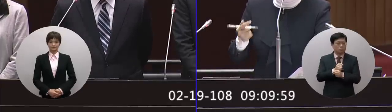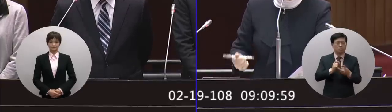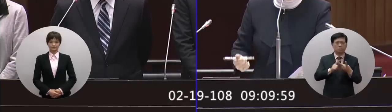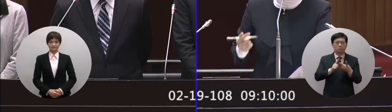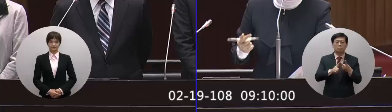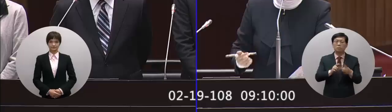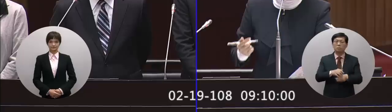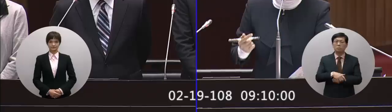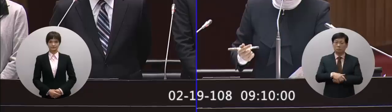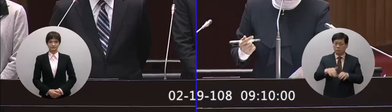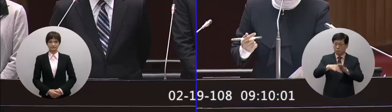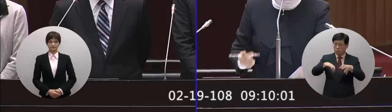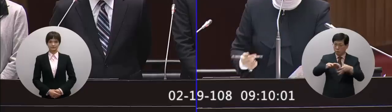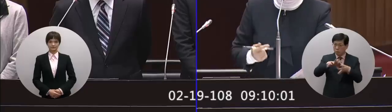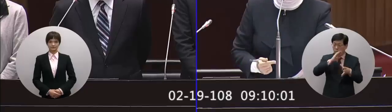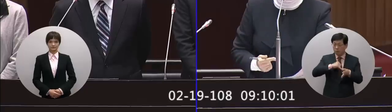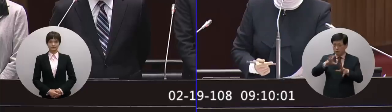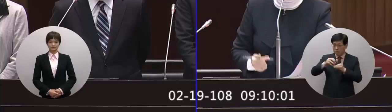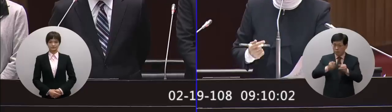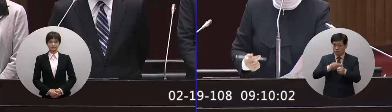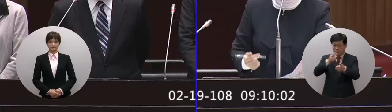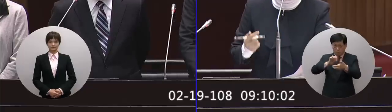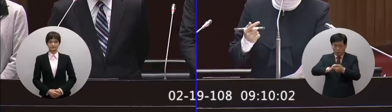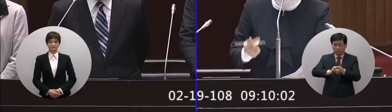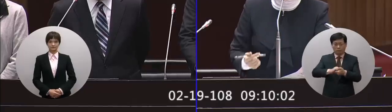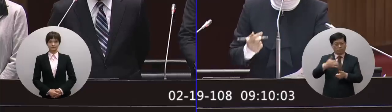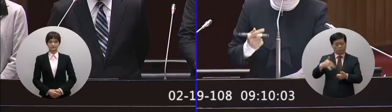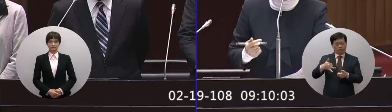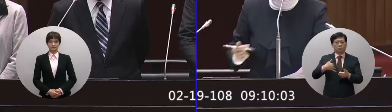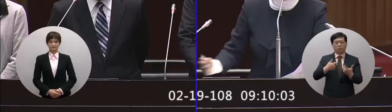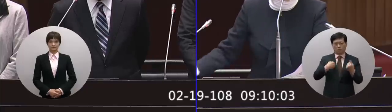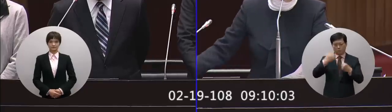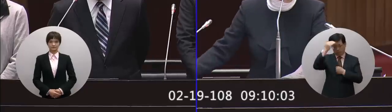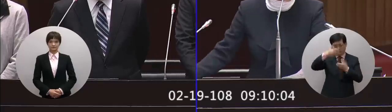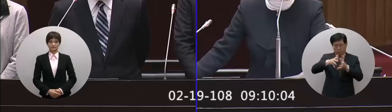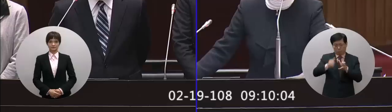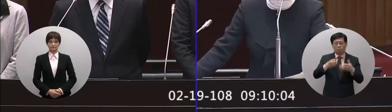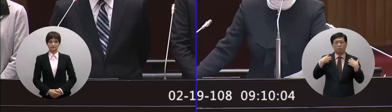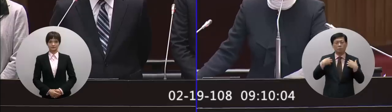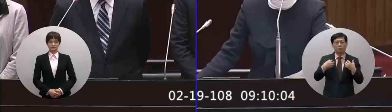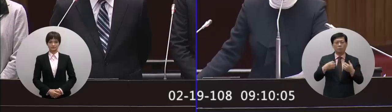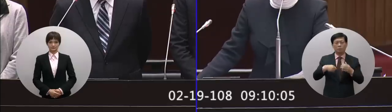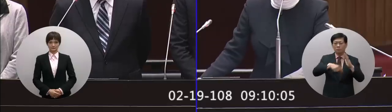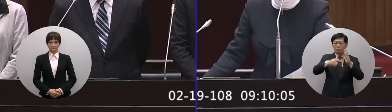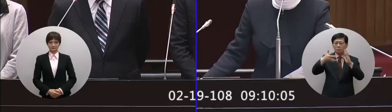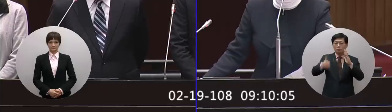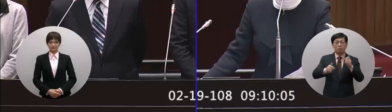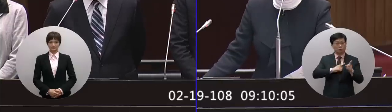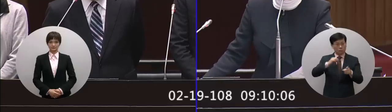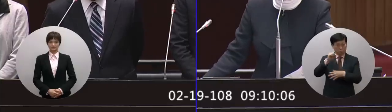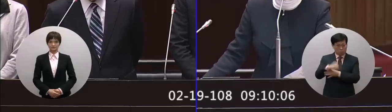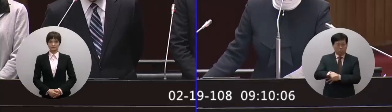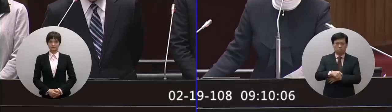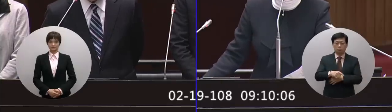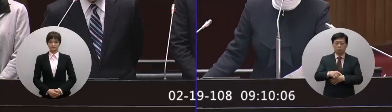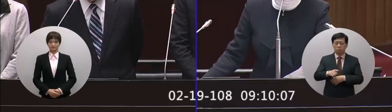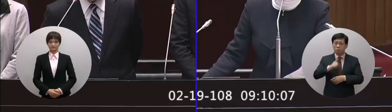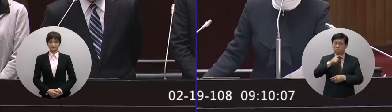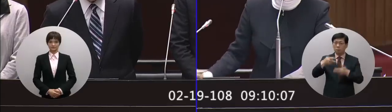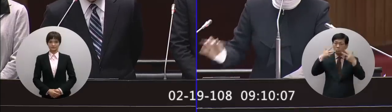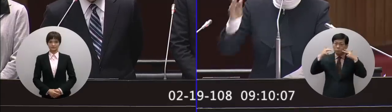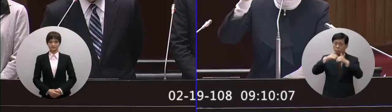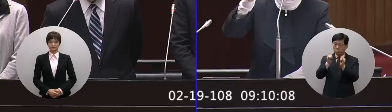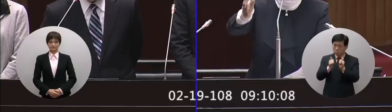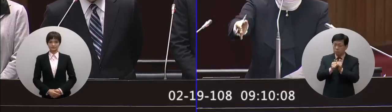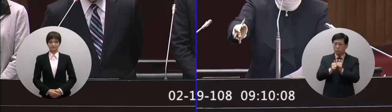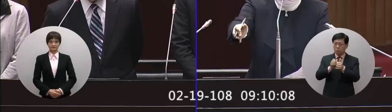二，包含文化资产指定的工作，这个当然也是我们郑部长的工作。院长，您愿意承诺我们的原住民的族